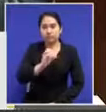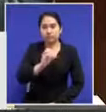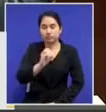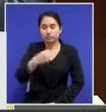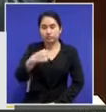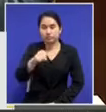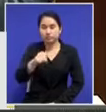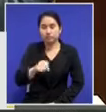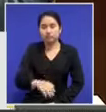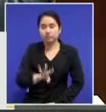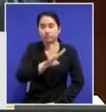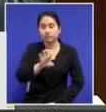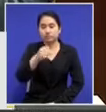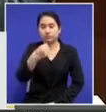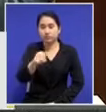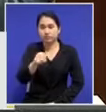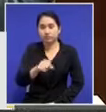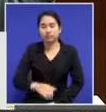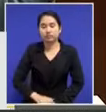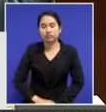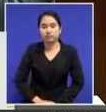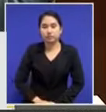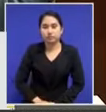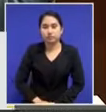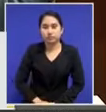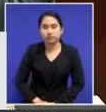นายมณฑลโพคาย